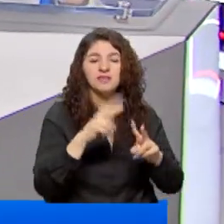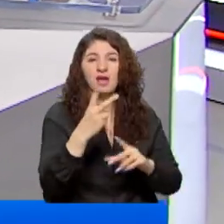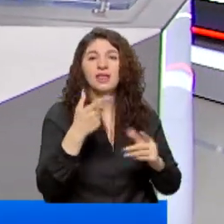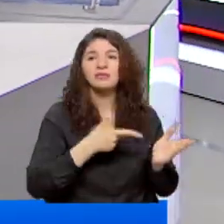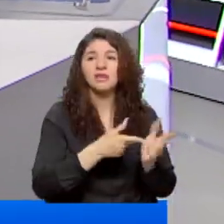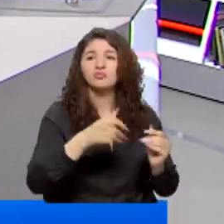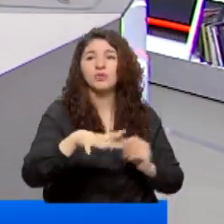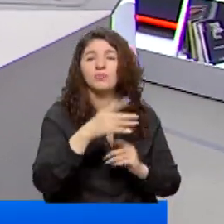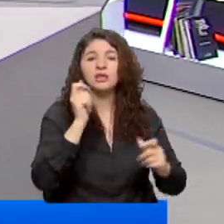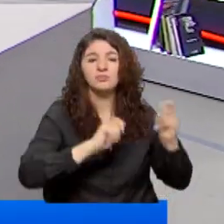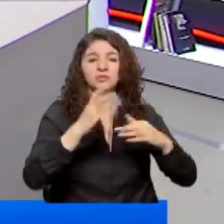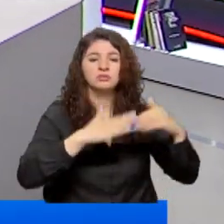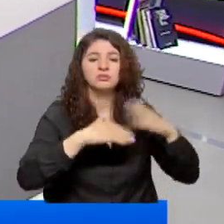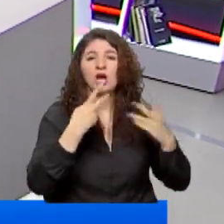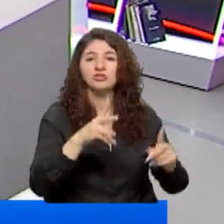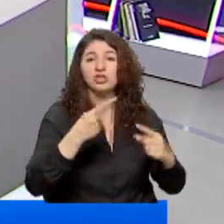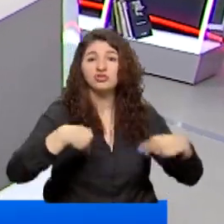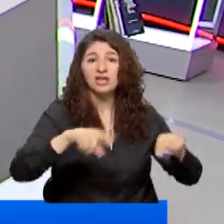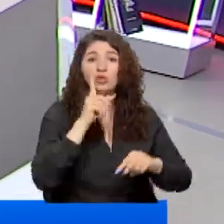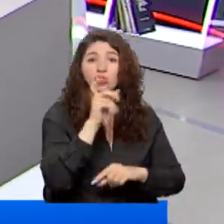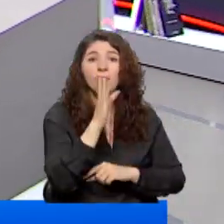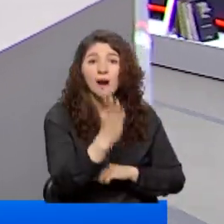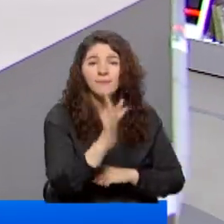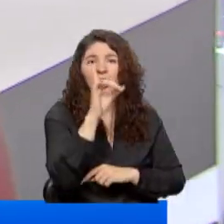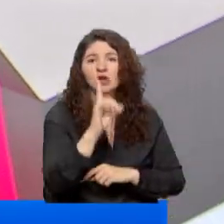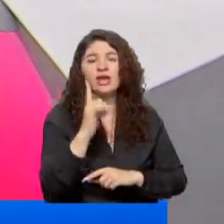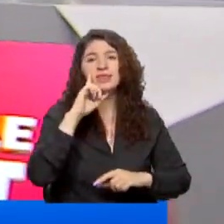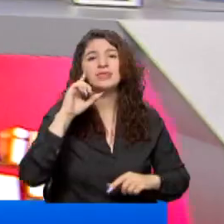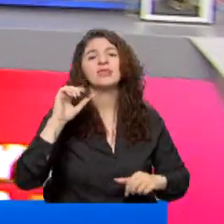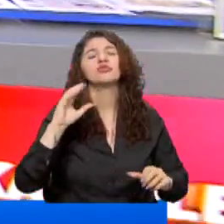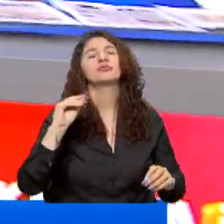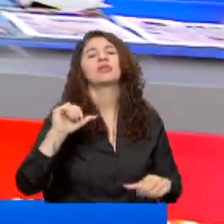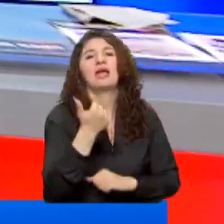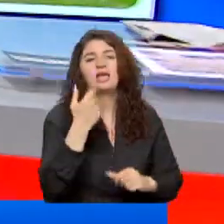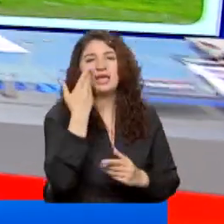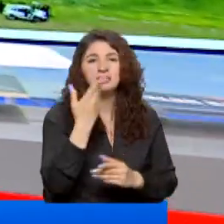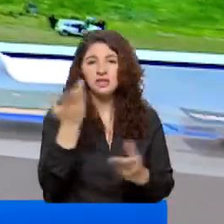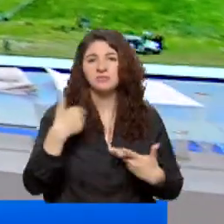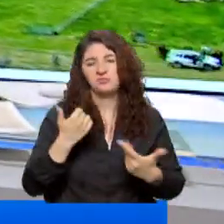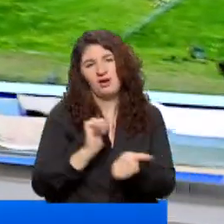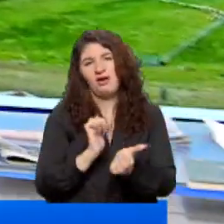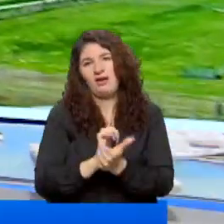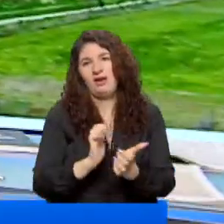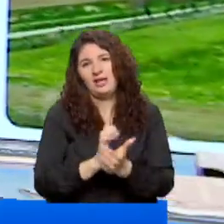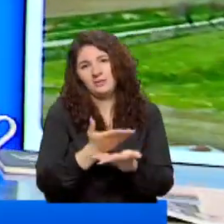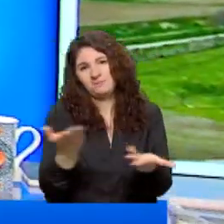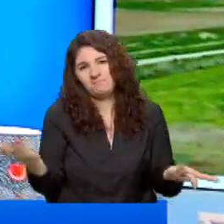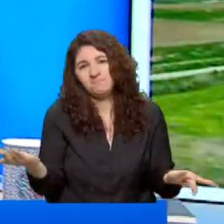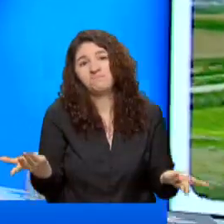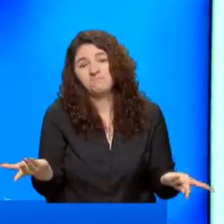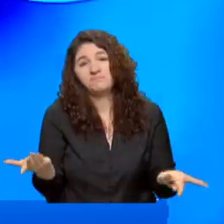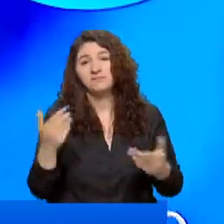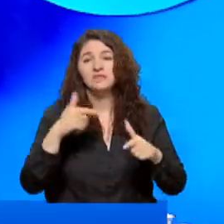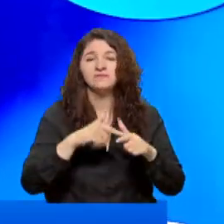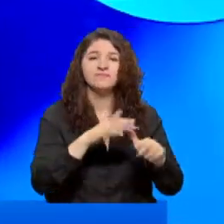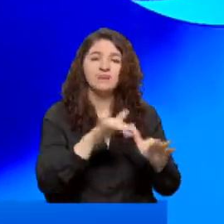metrekare tarım alanı yapılaşmaya açıldığı çevreyi soracağım ama önce değerli izleyenler biz bir aileyiz daha